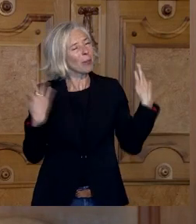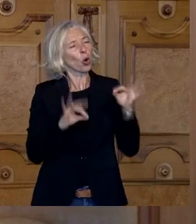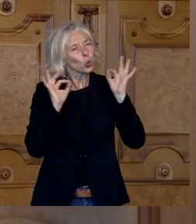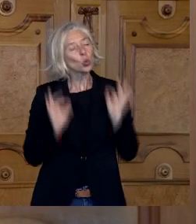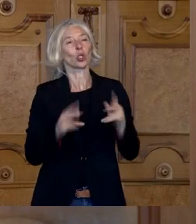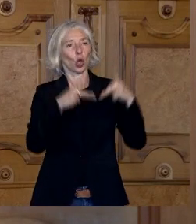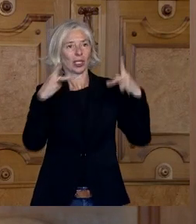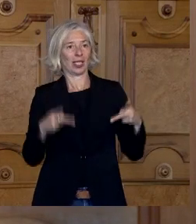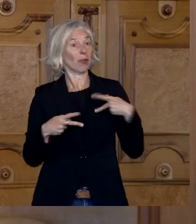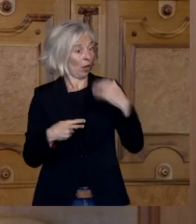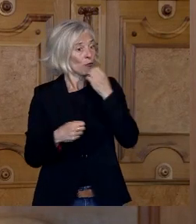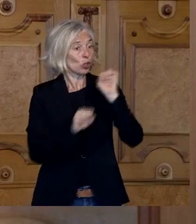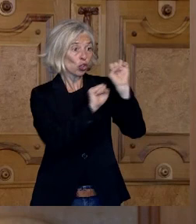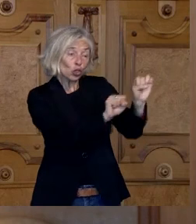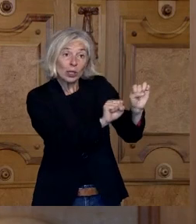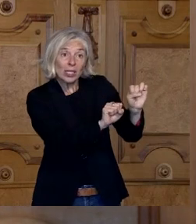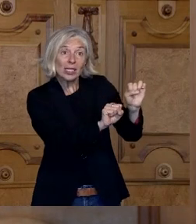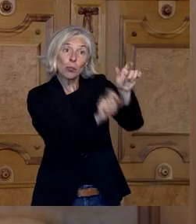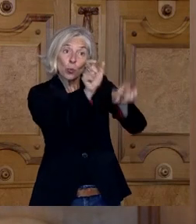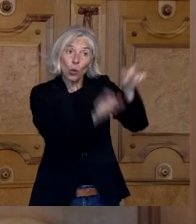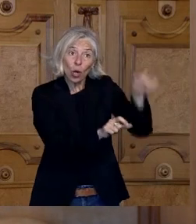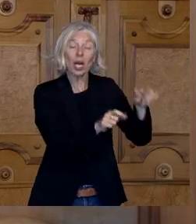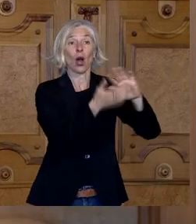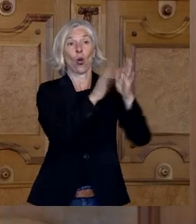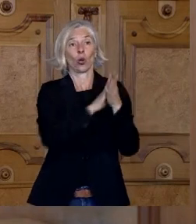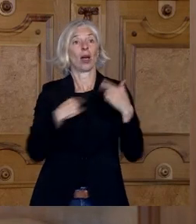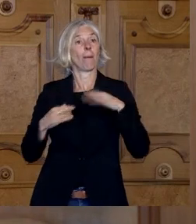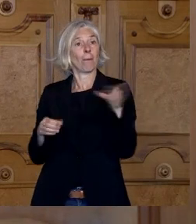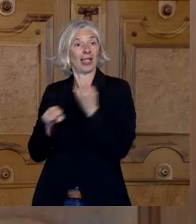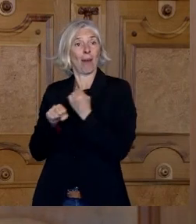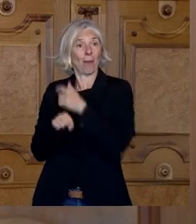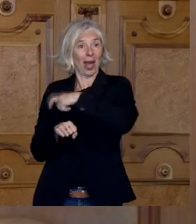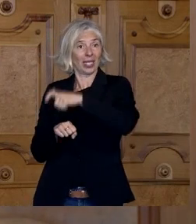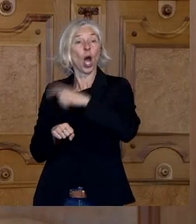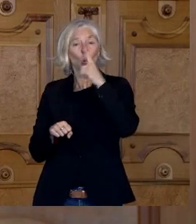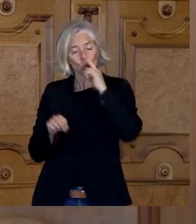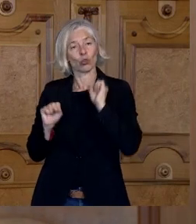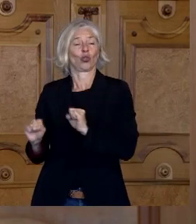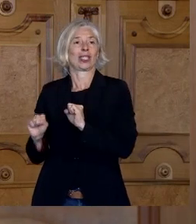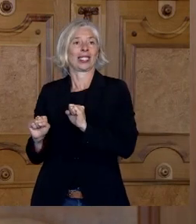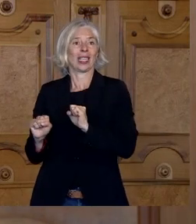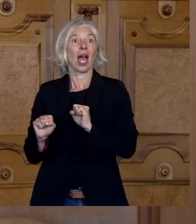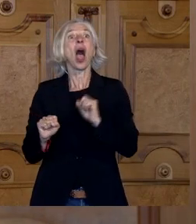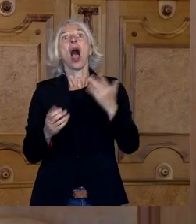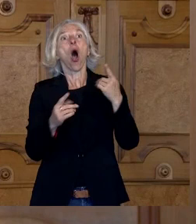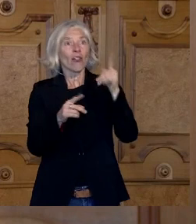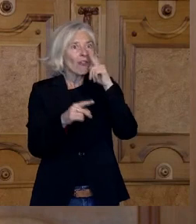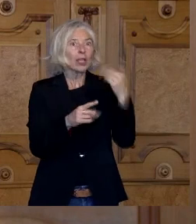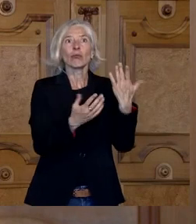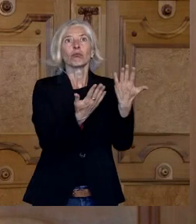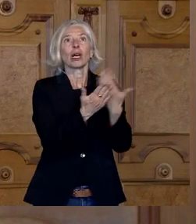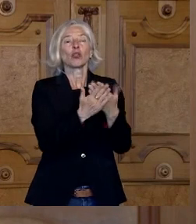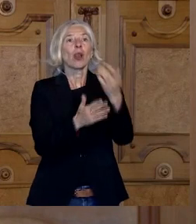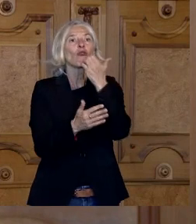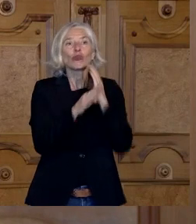Es ist weiterhin notwendig, dass Sie in den Bürgerämtern oder zum Beispiel auch im Standesamt bitte nur mit Terminvereinbarung kommen. Das heißt, hier ist es bis